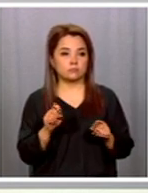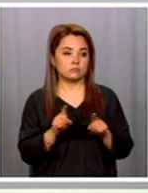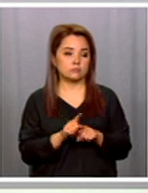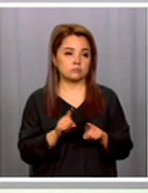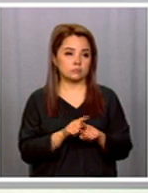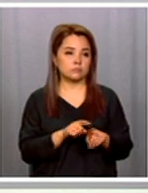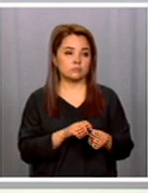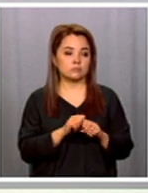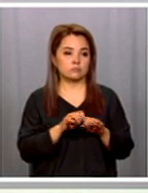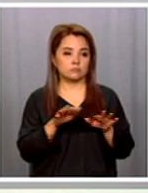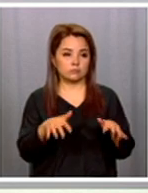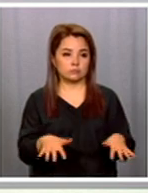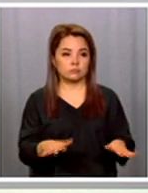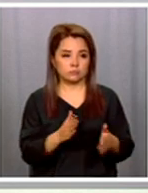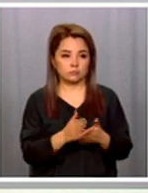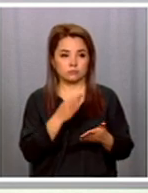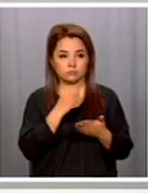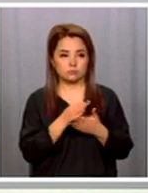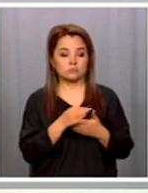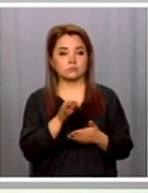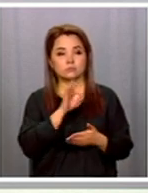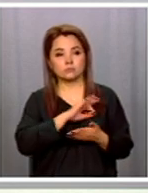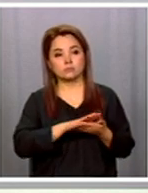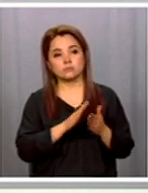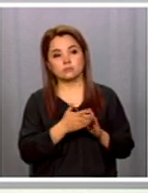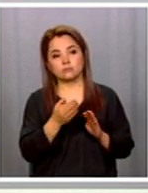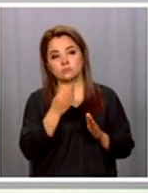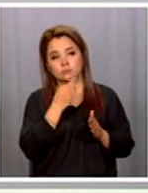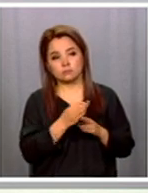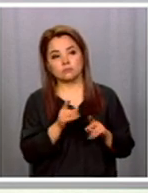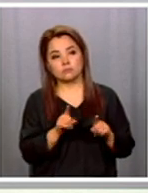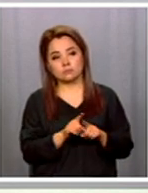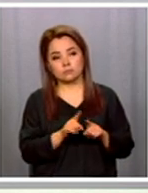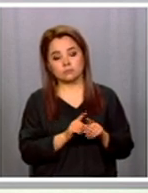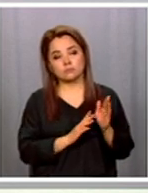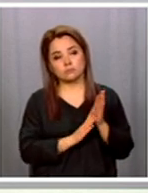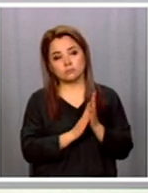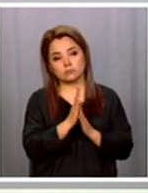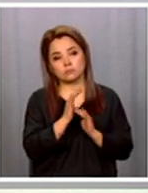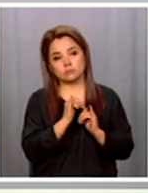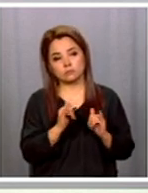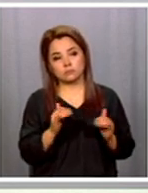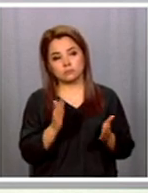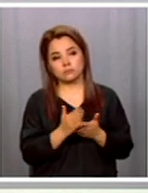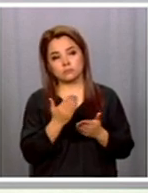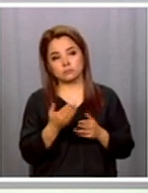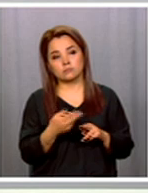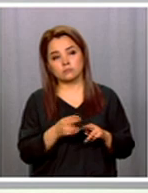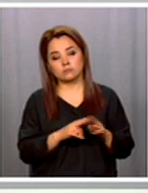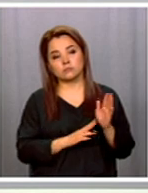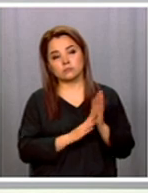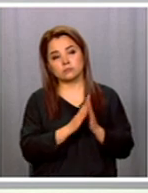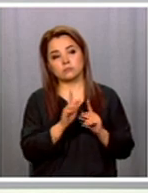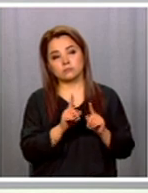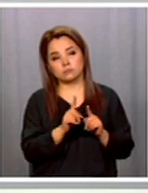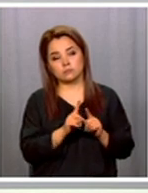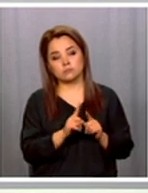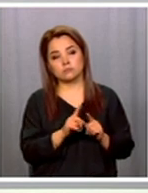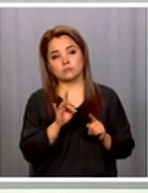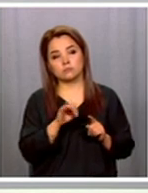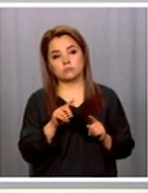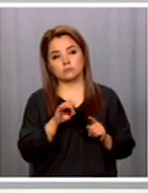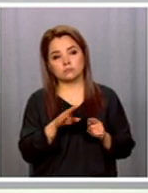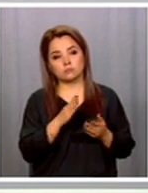жерге шашылады, және қолайлы жағдайларда олардан өскінше өсіп шығады. Ал өскіншесі ол ризоид